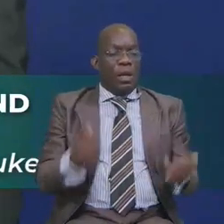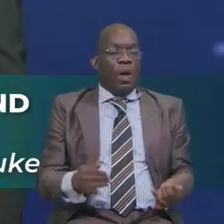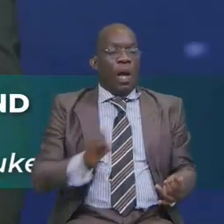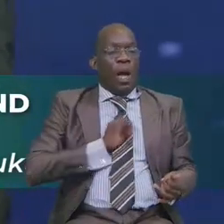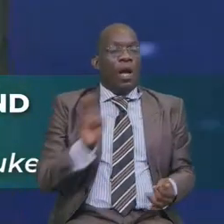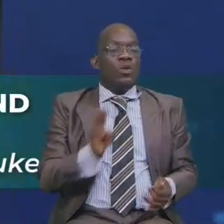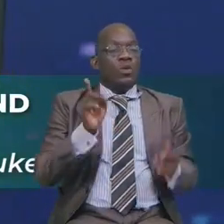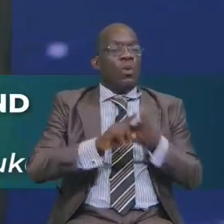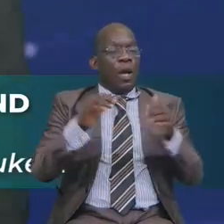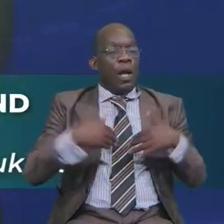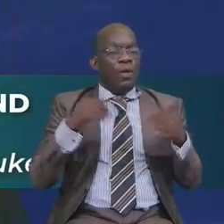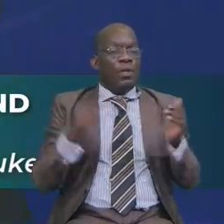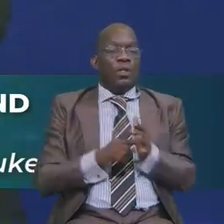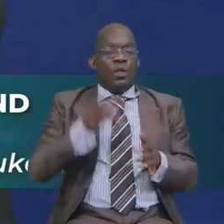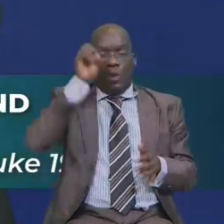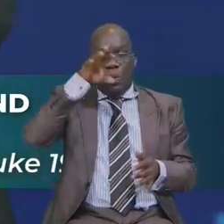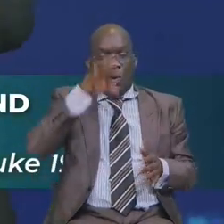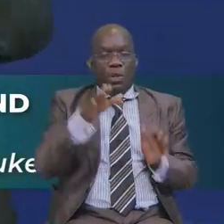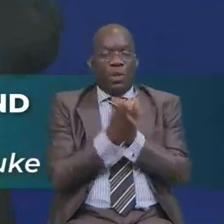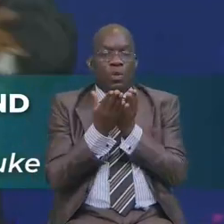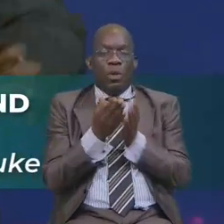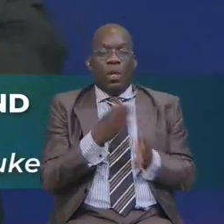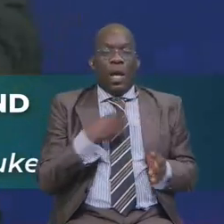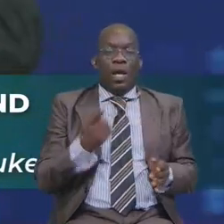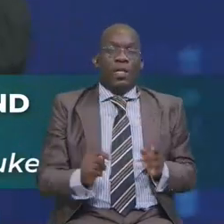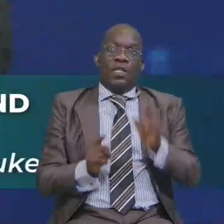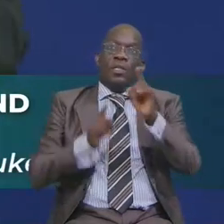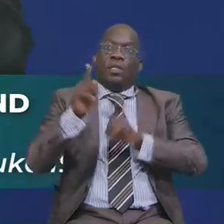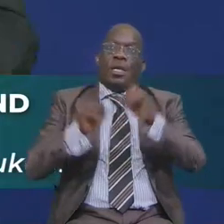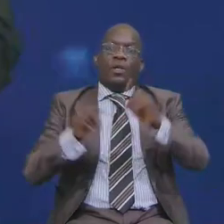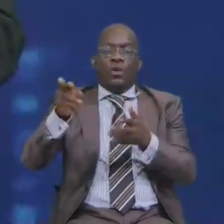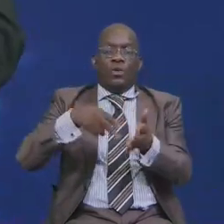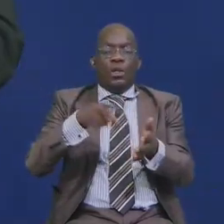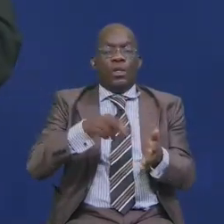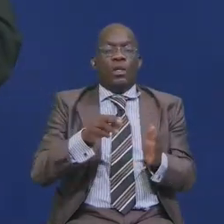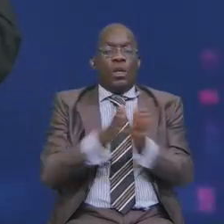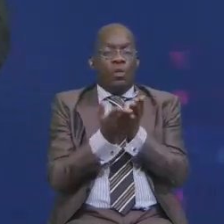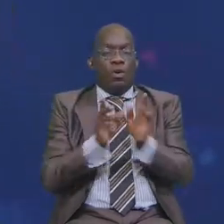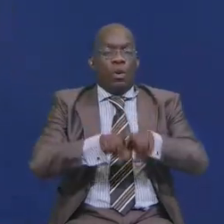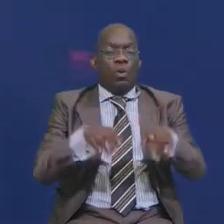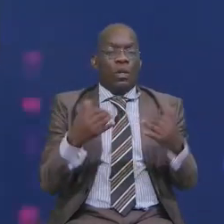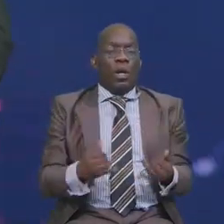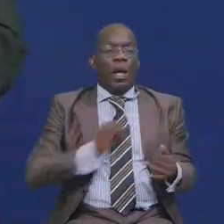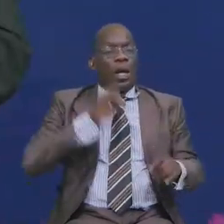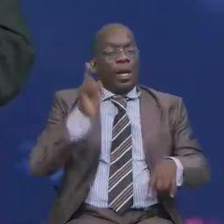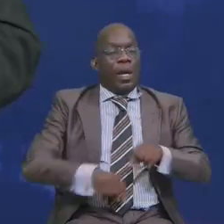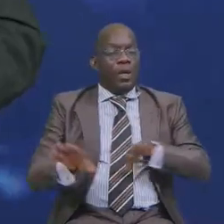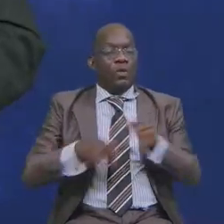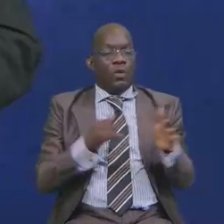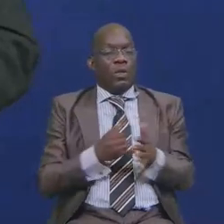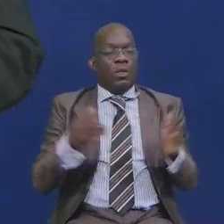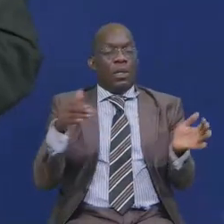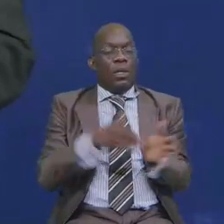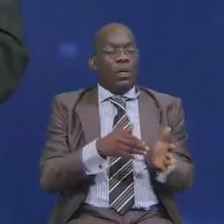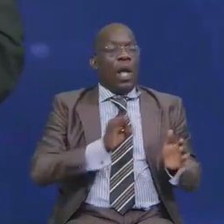j'avais tous ces livres occultes et les livres sur comment voir les étoiles. Je ne peux plus le faire. Bon, je te